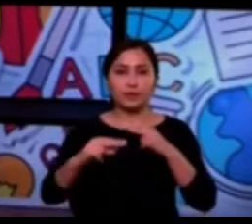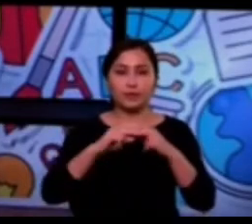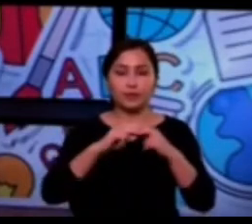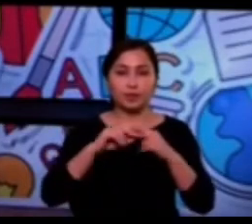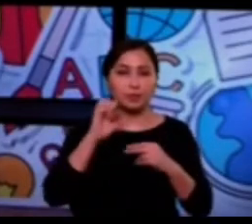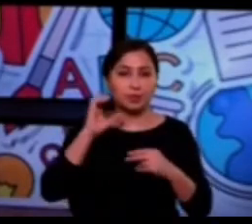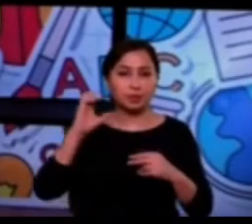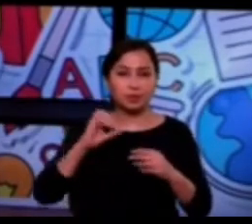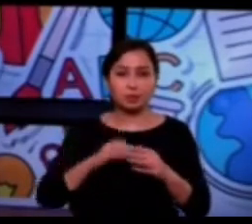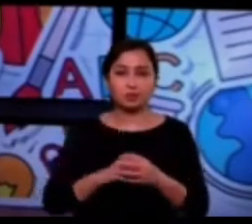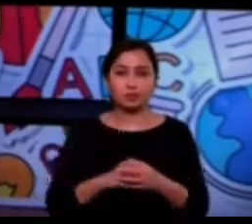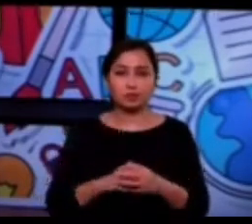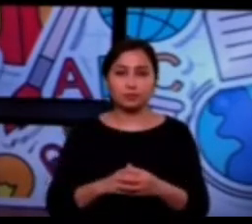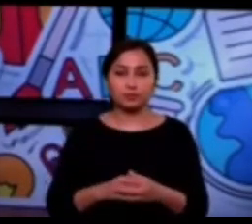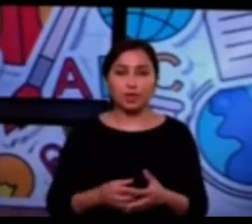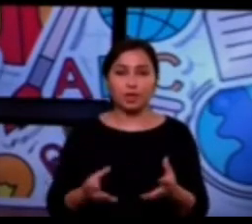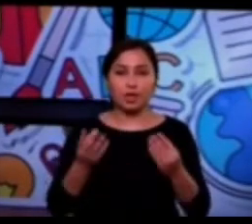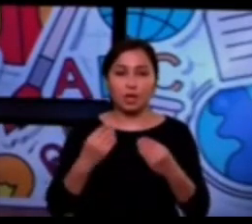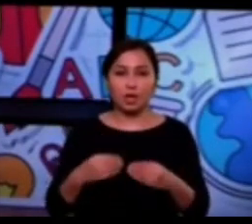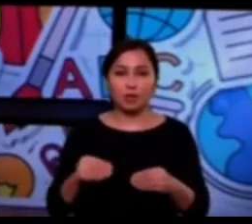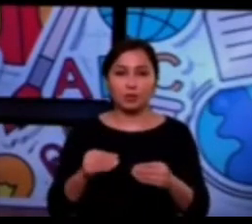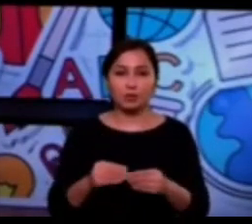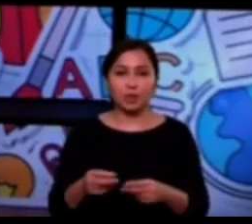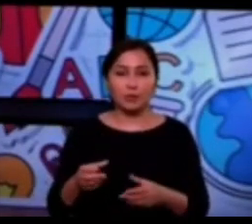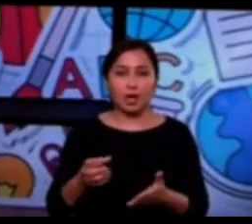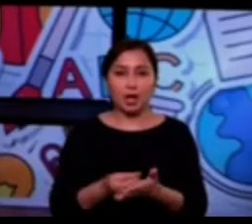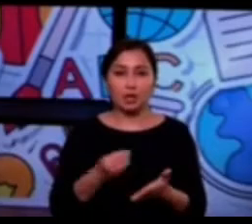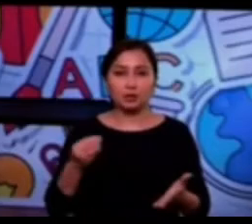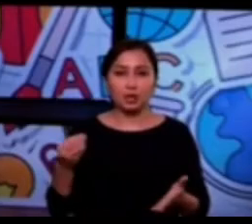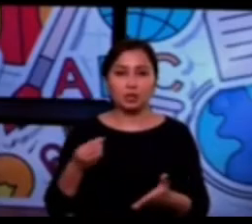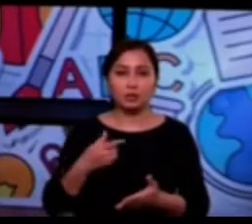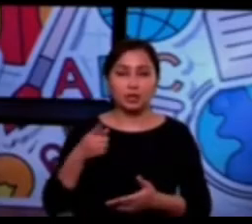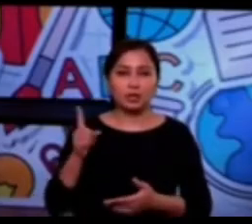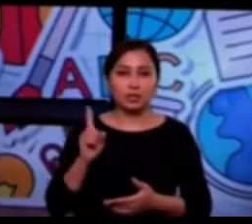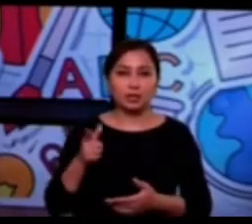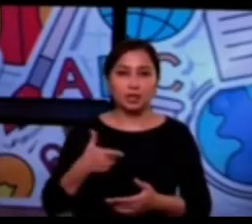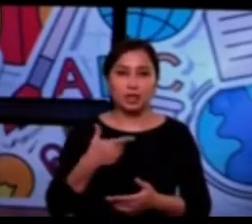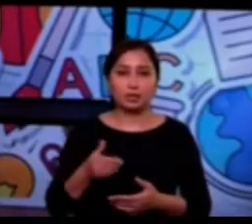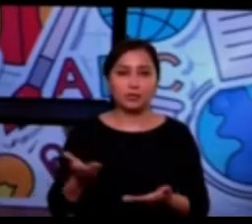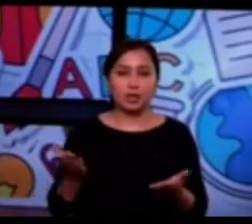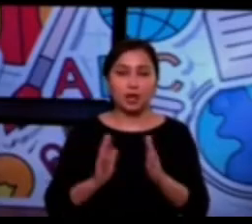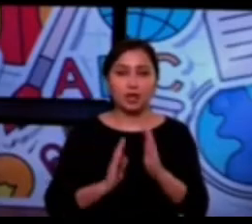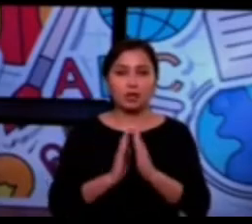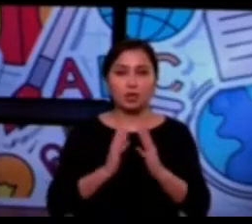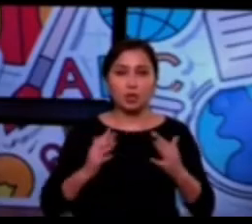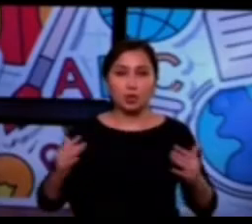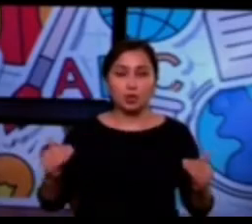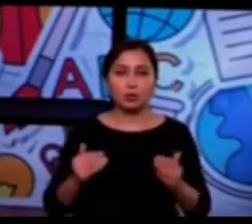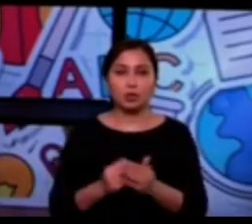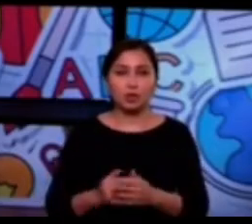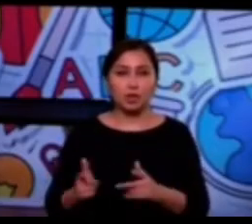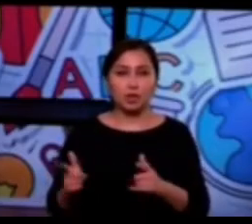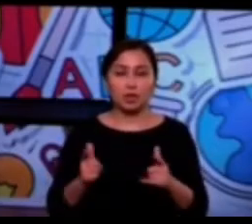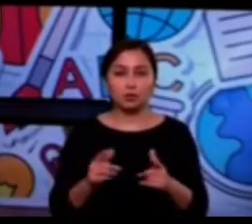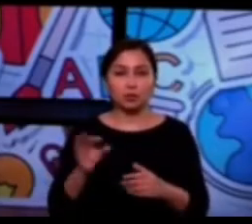Внимательно слушайте и попробуйте отгадать, какие овощи приготовила